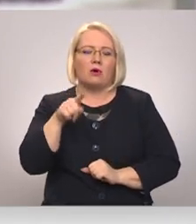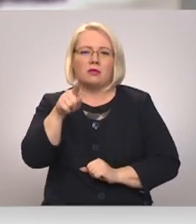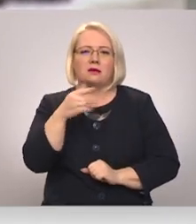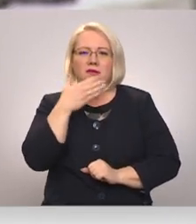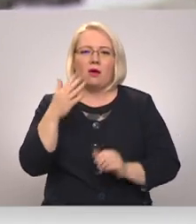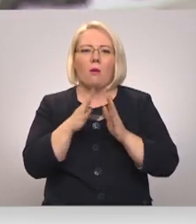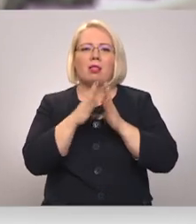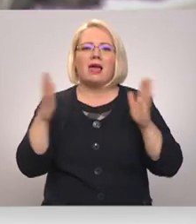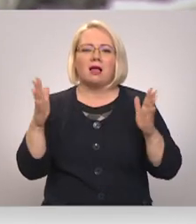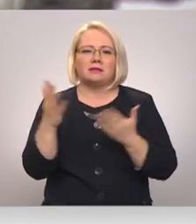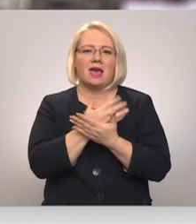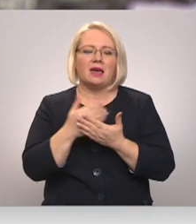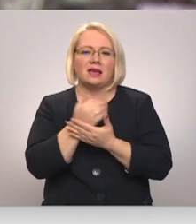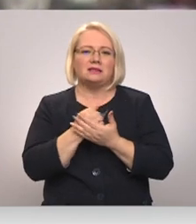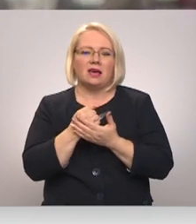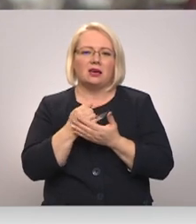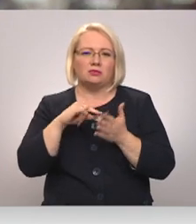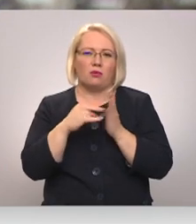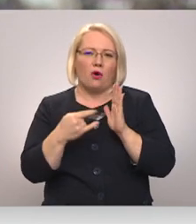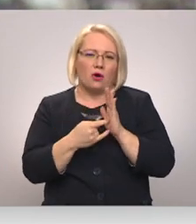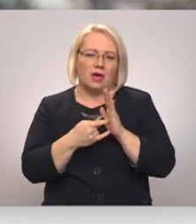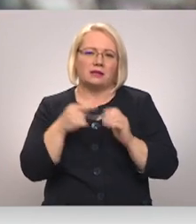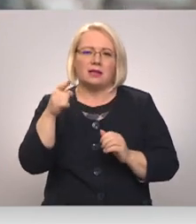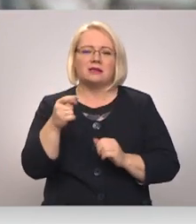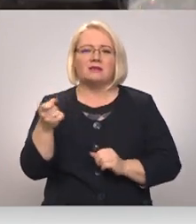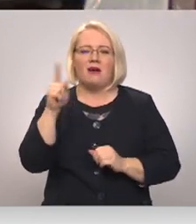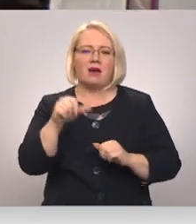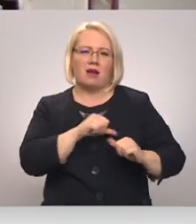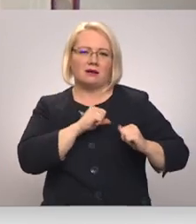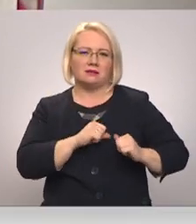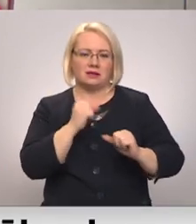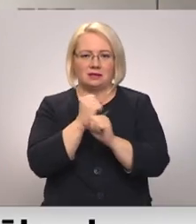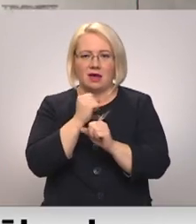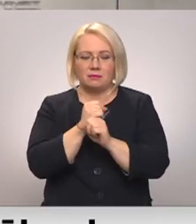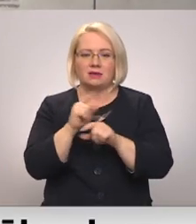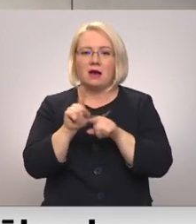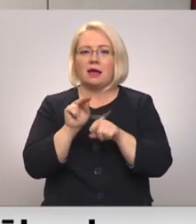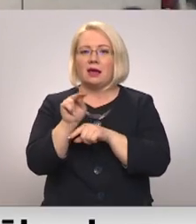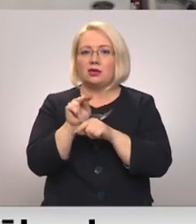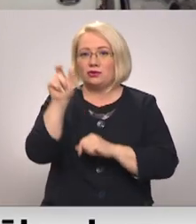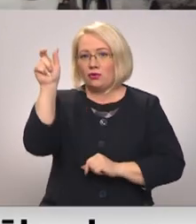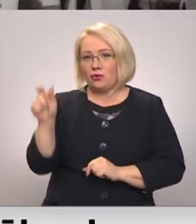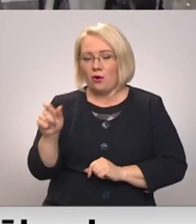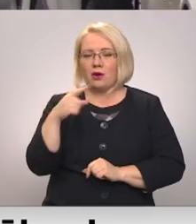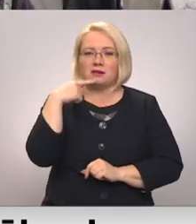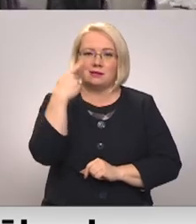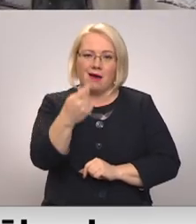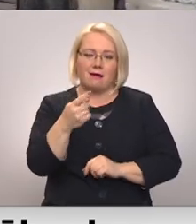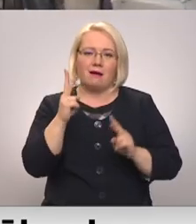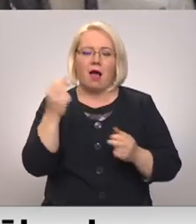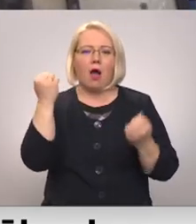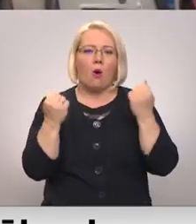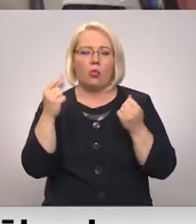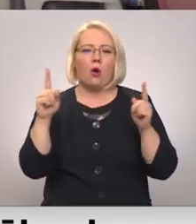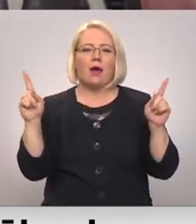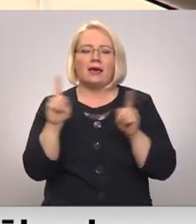liels ienesīgs projekts. Ja? Tas ir vairāk tāds sirds darbs. Arī instruktora Santa Beitāne norāda, ka auto ir